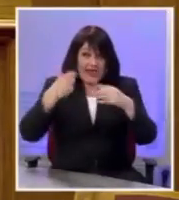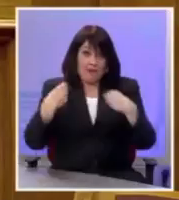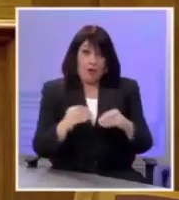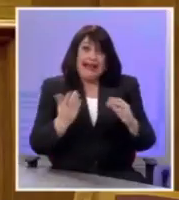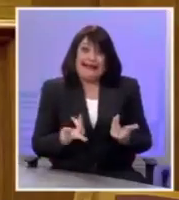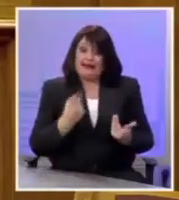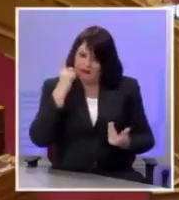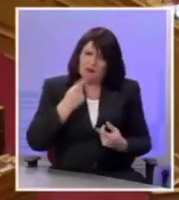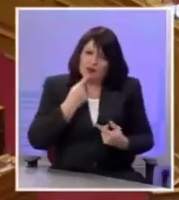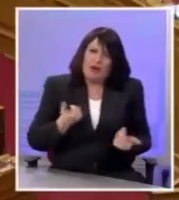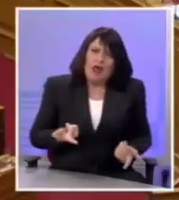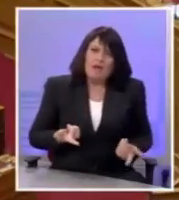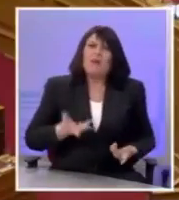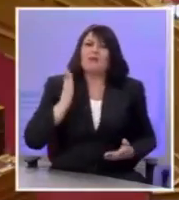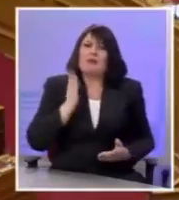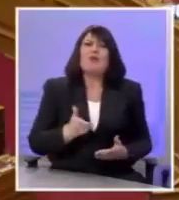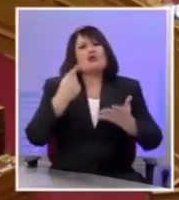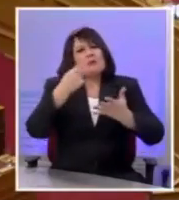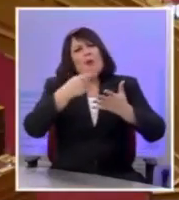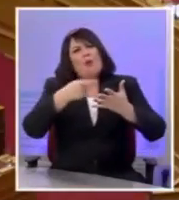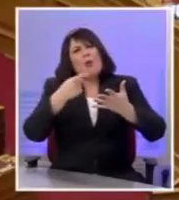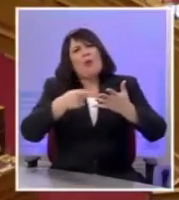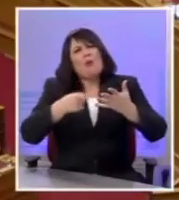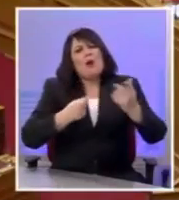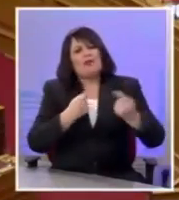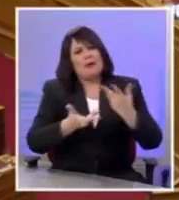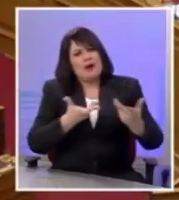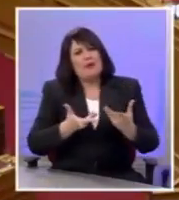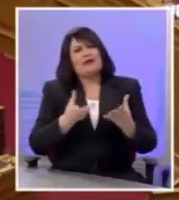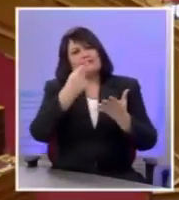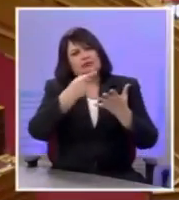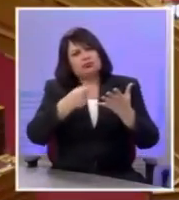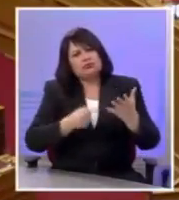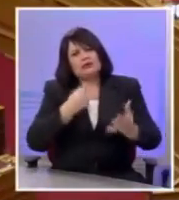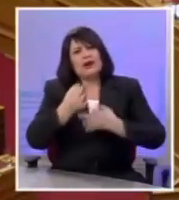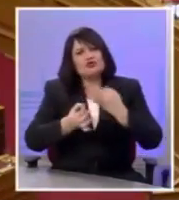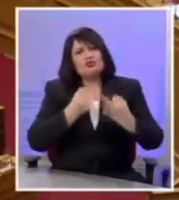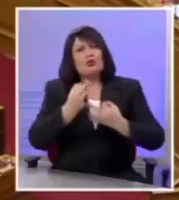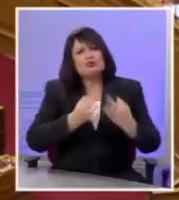λένε. Και θα μπορούσα για πολλά άλλα πράγματα που διαπραγματευόμαστε,